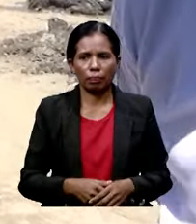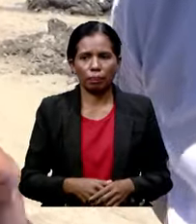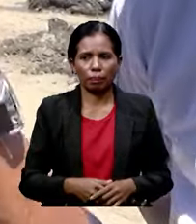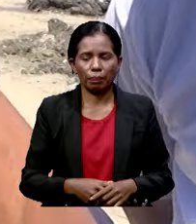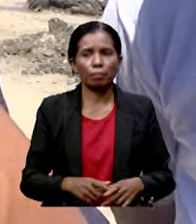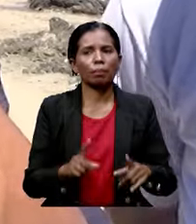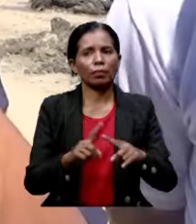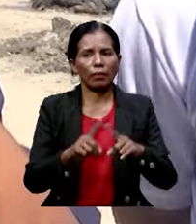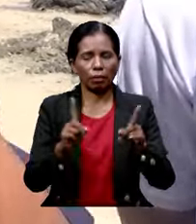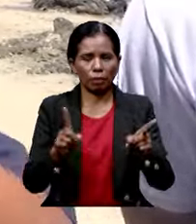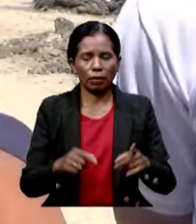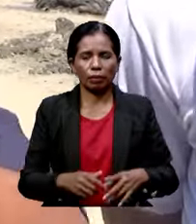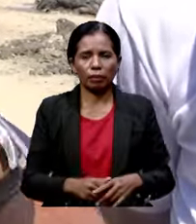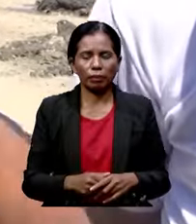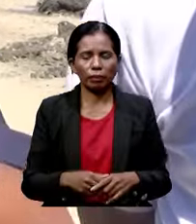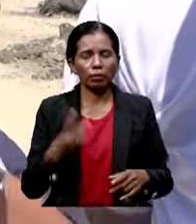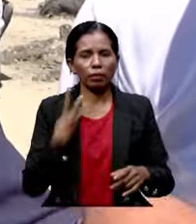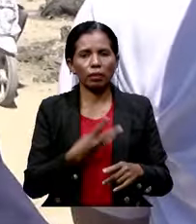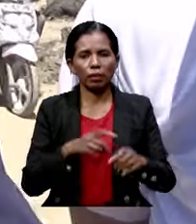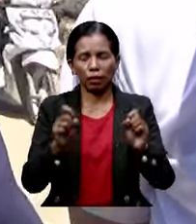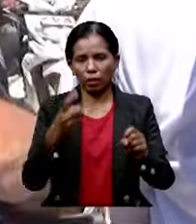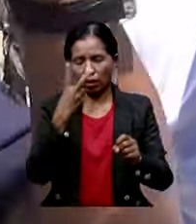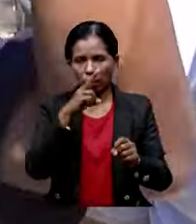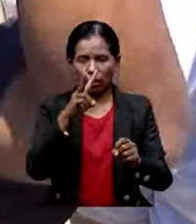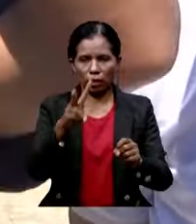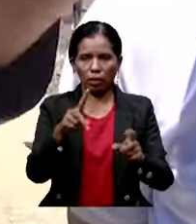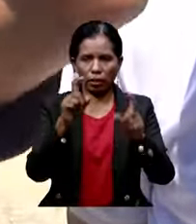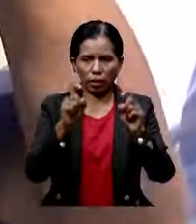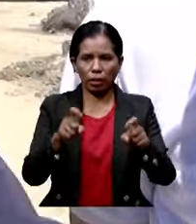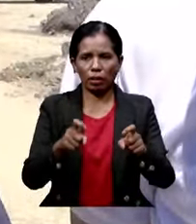mai be la beleona halo ho moleri tingi halo